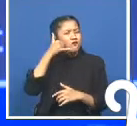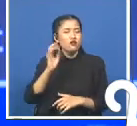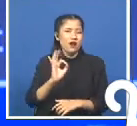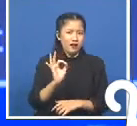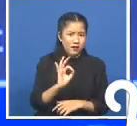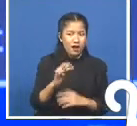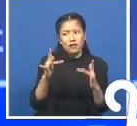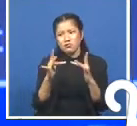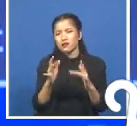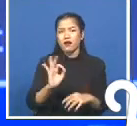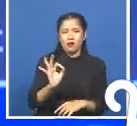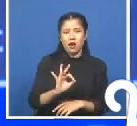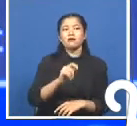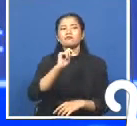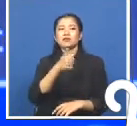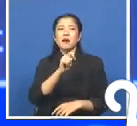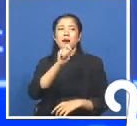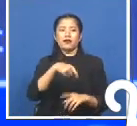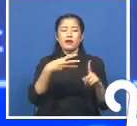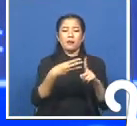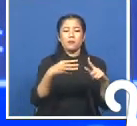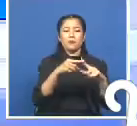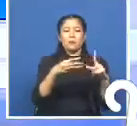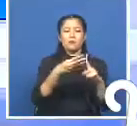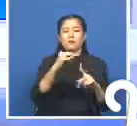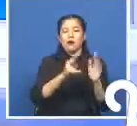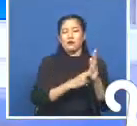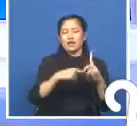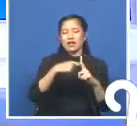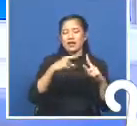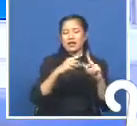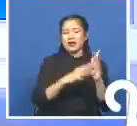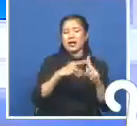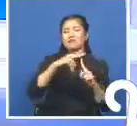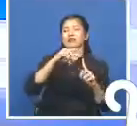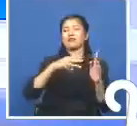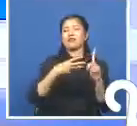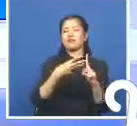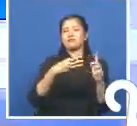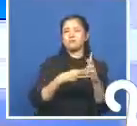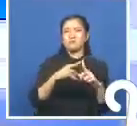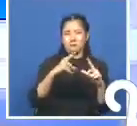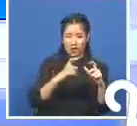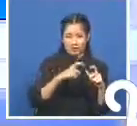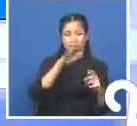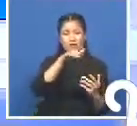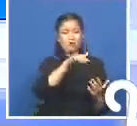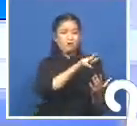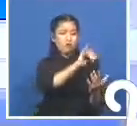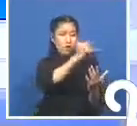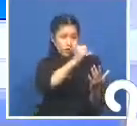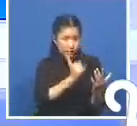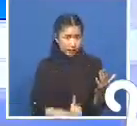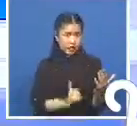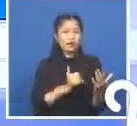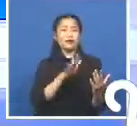akses internet bisa melalui Babin Kamtipnas setempat. Kemudian nanti akan ada proses verifikasi di mana